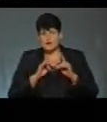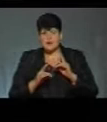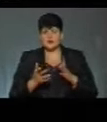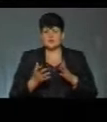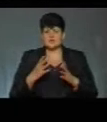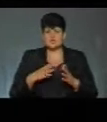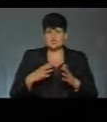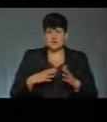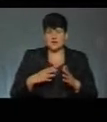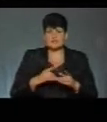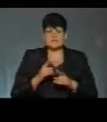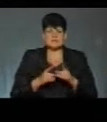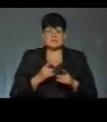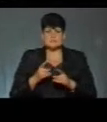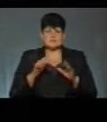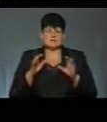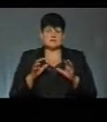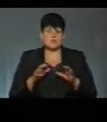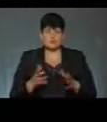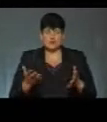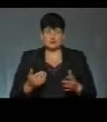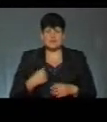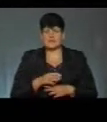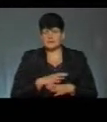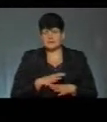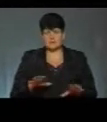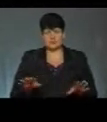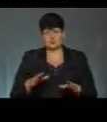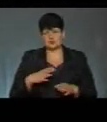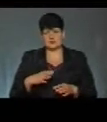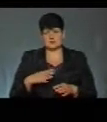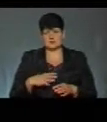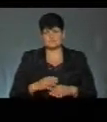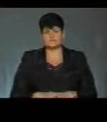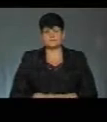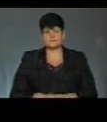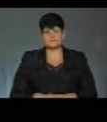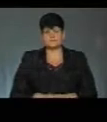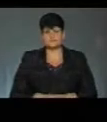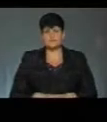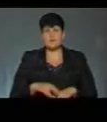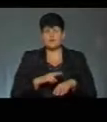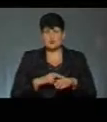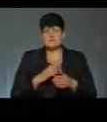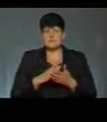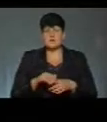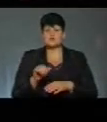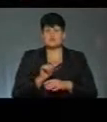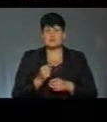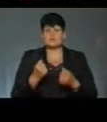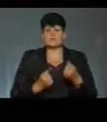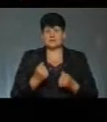будуть зміни по закону, по розмитненню. Не буде змін, то тоді прийдеться розмитнювати. Поліція має зупиняти автомобілі